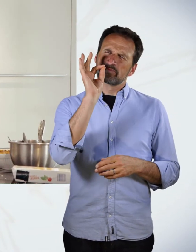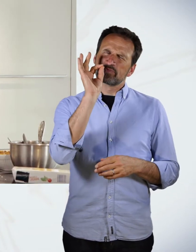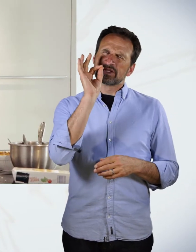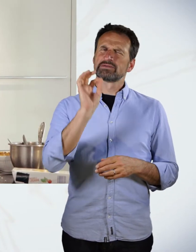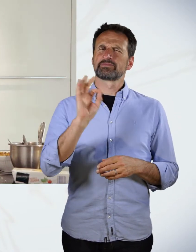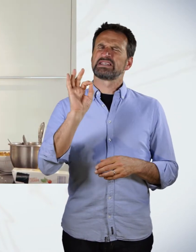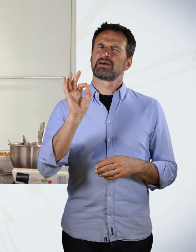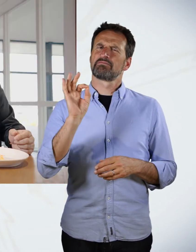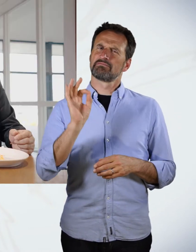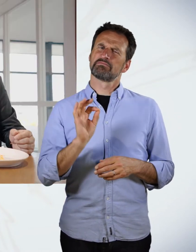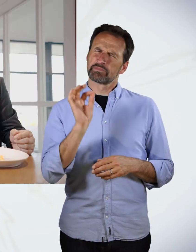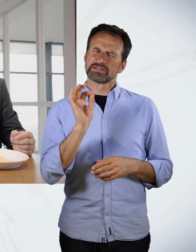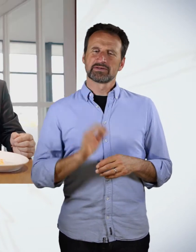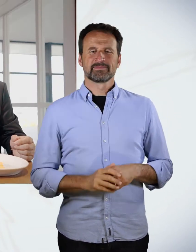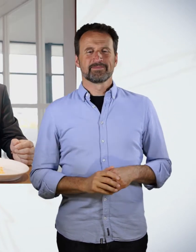Nuance vielleicht besser ist.